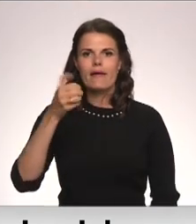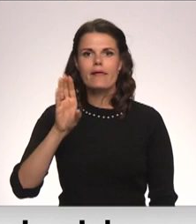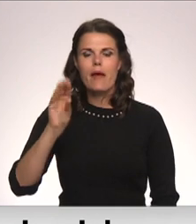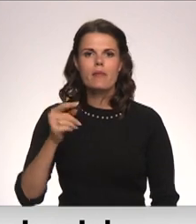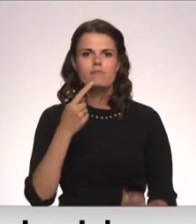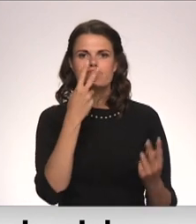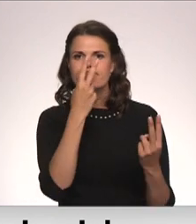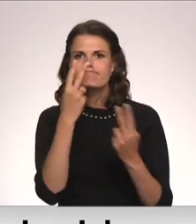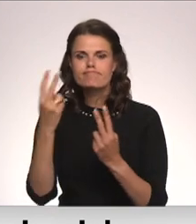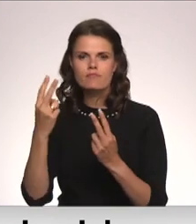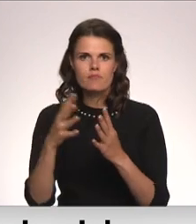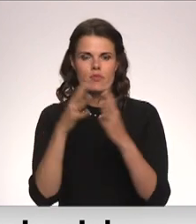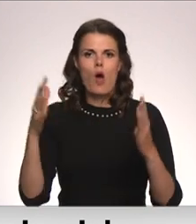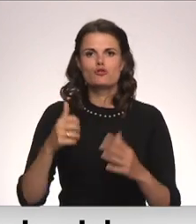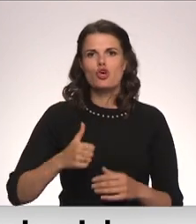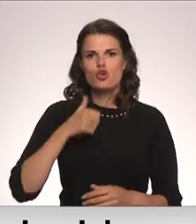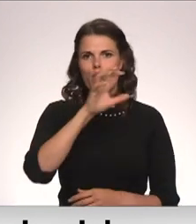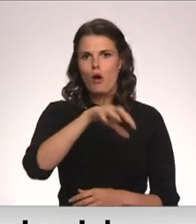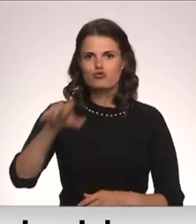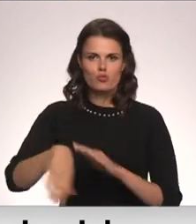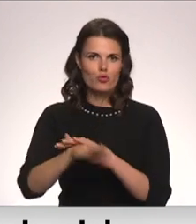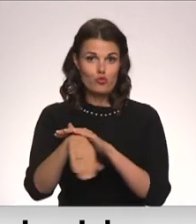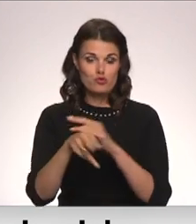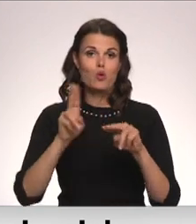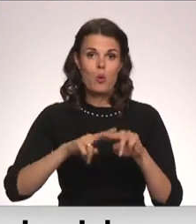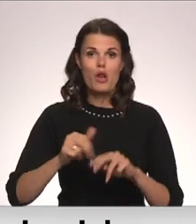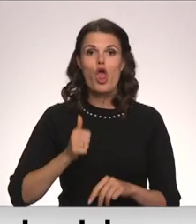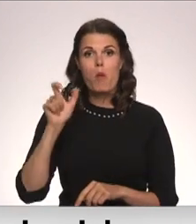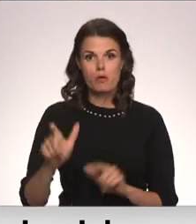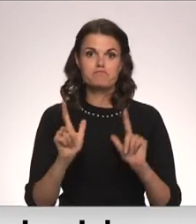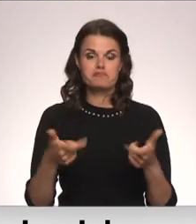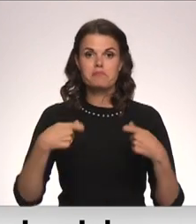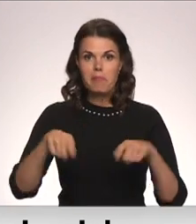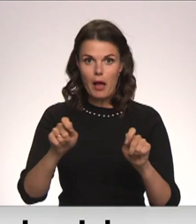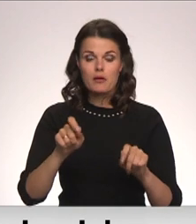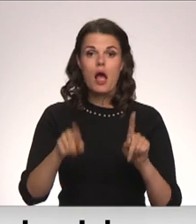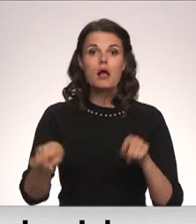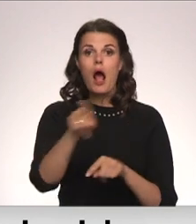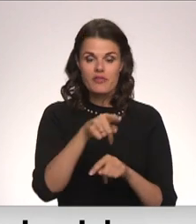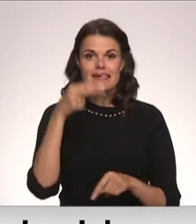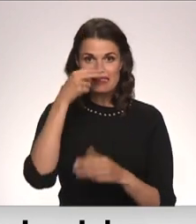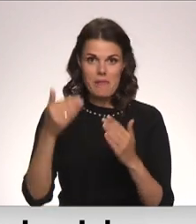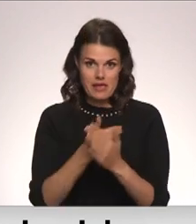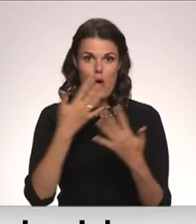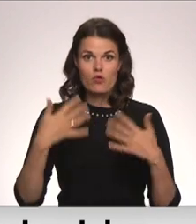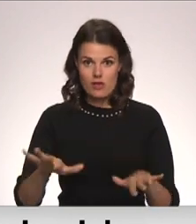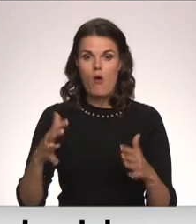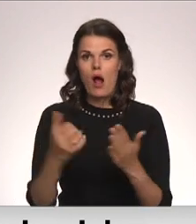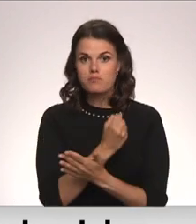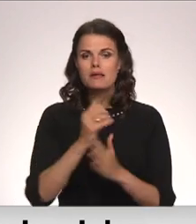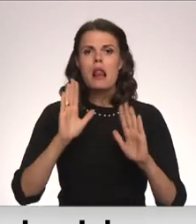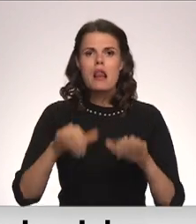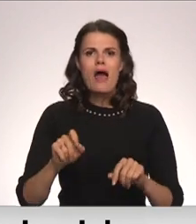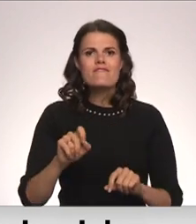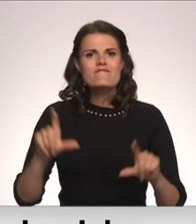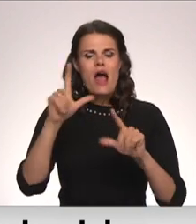10 īpašumu, kas stāv tukši, un īpašnieki būtu gatavi tos pārdot. Kādam no tiem jaunu saimnieku jau izdevies atrast, bet lai pēc iespējas